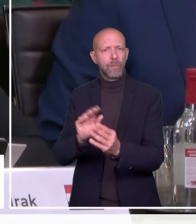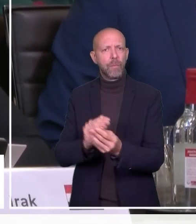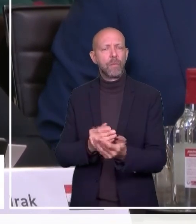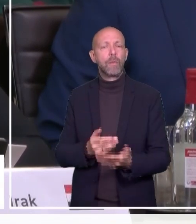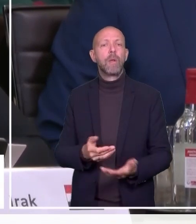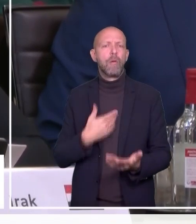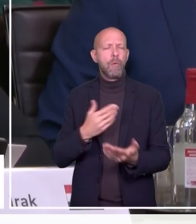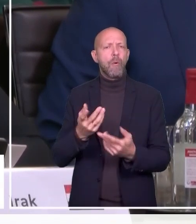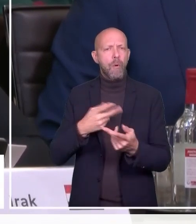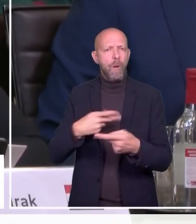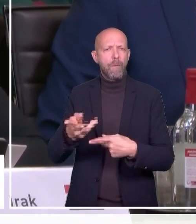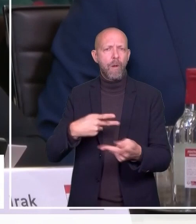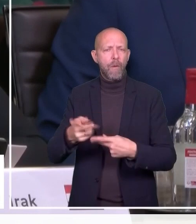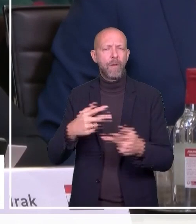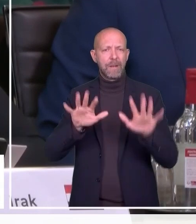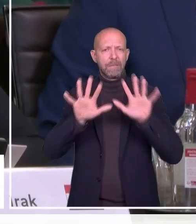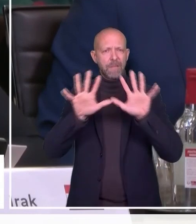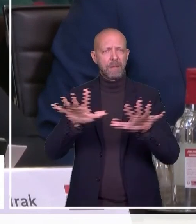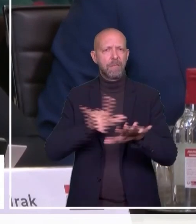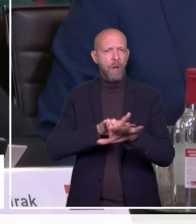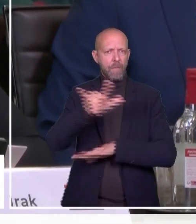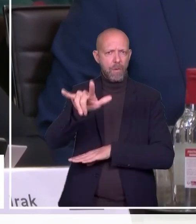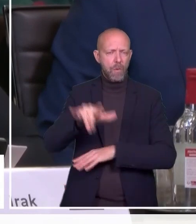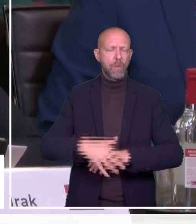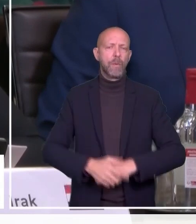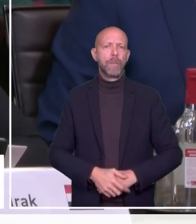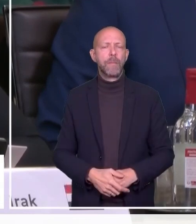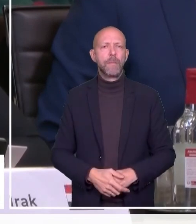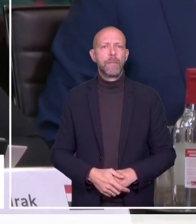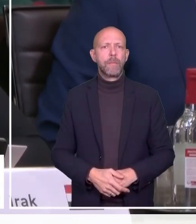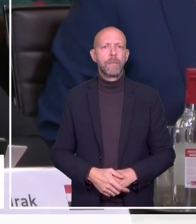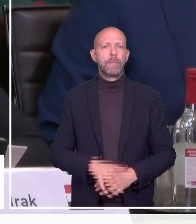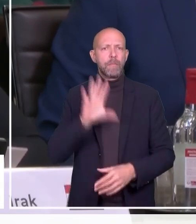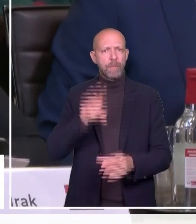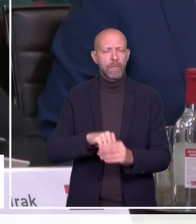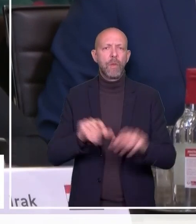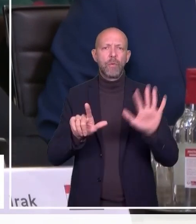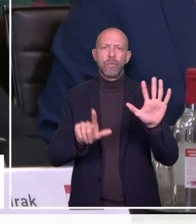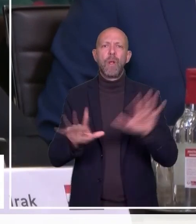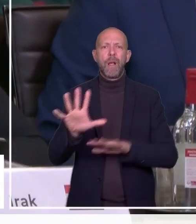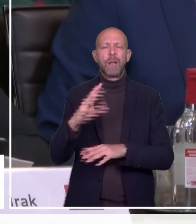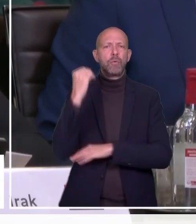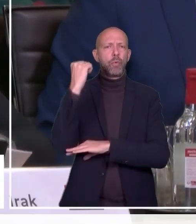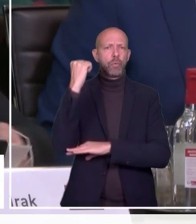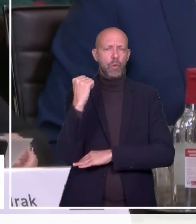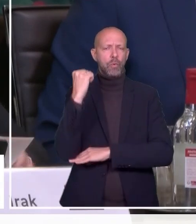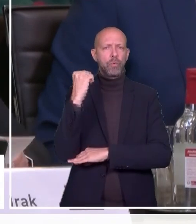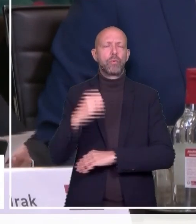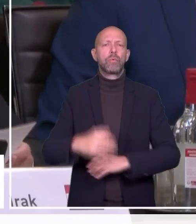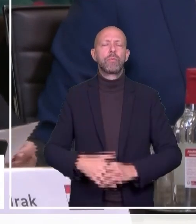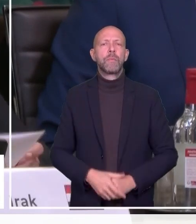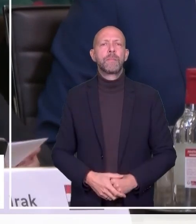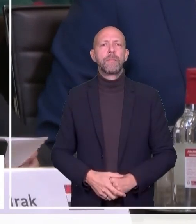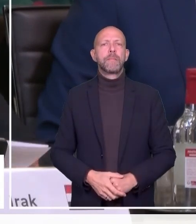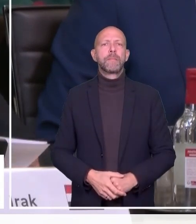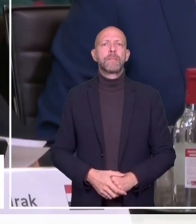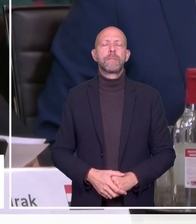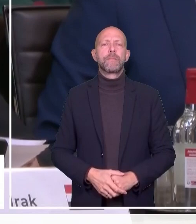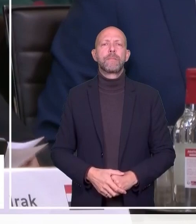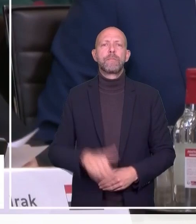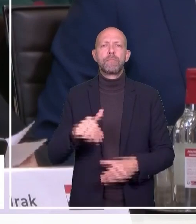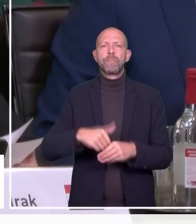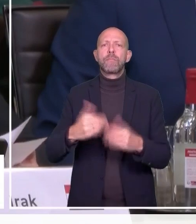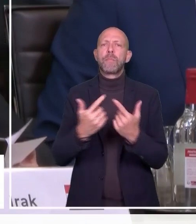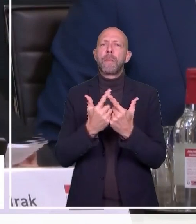طنا فضلا عن 27 شاحنة منعت من الدخول إلى الأراضي اللبنانية